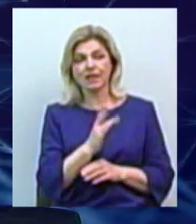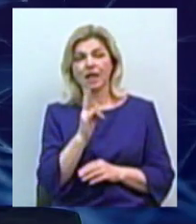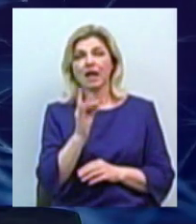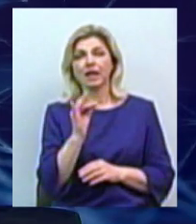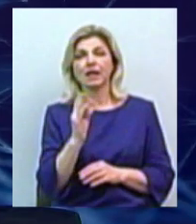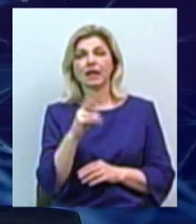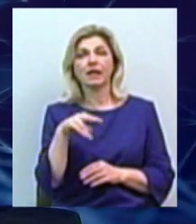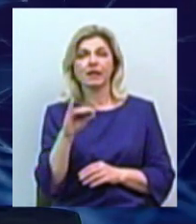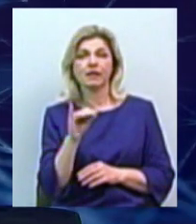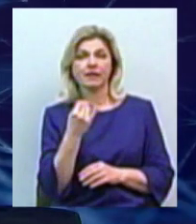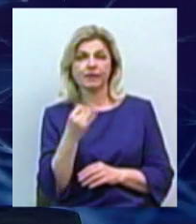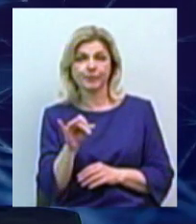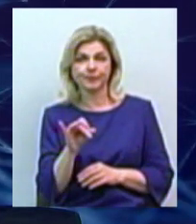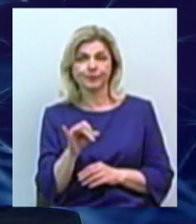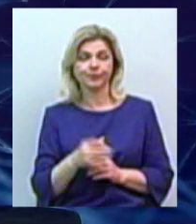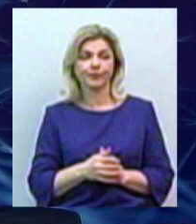що